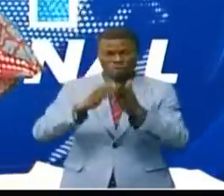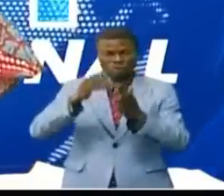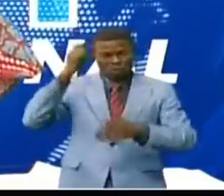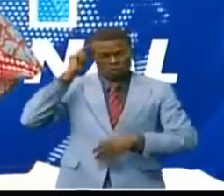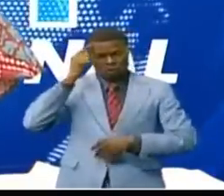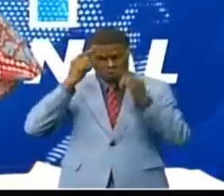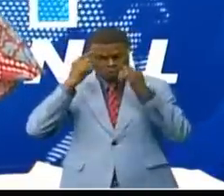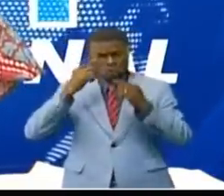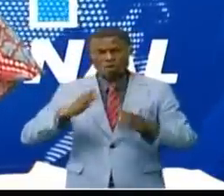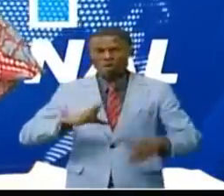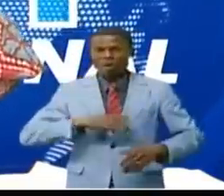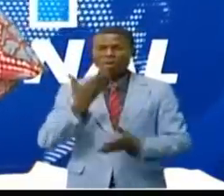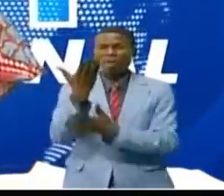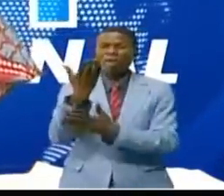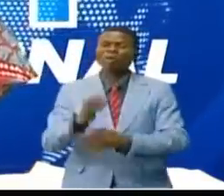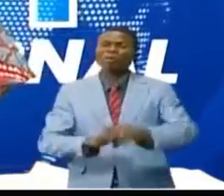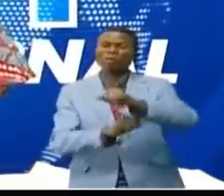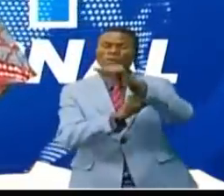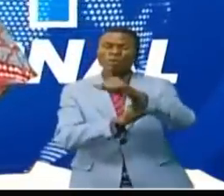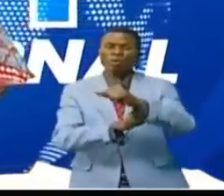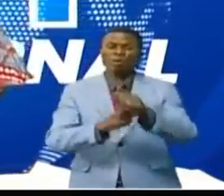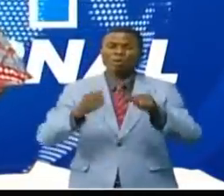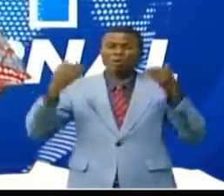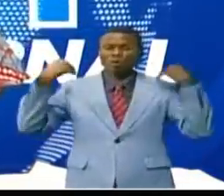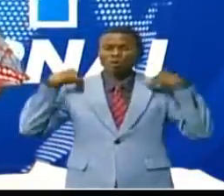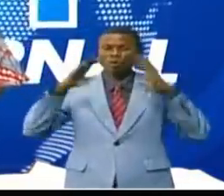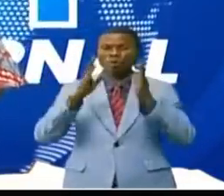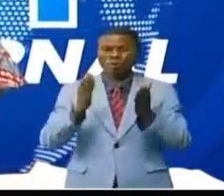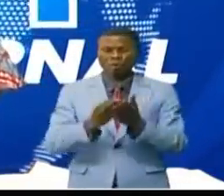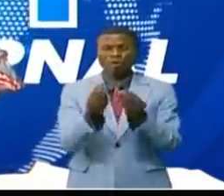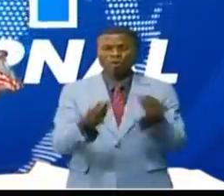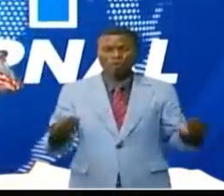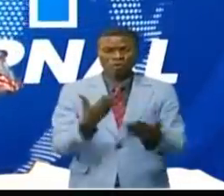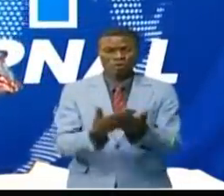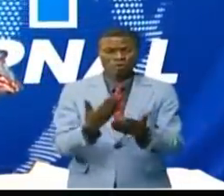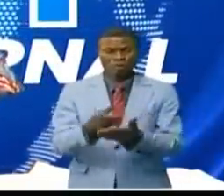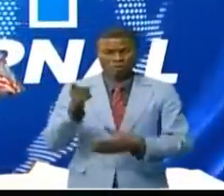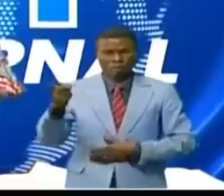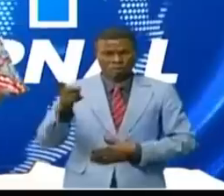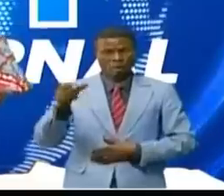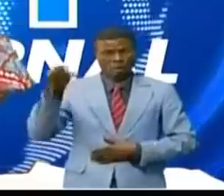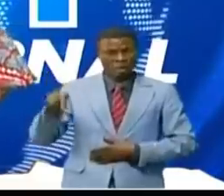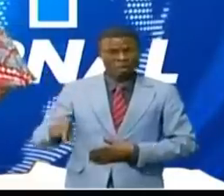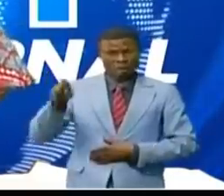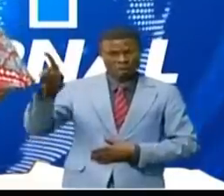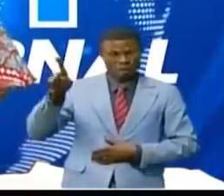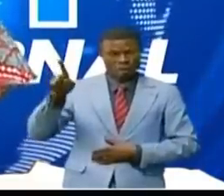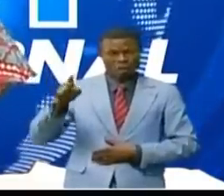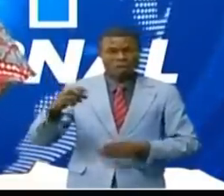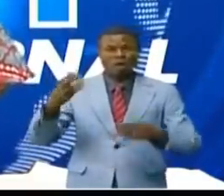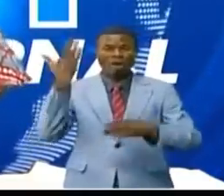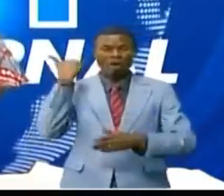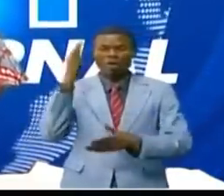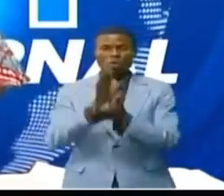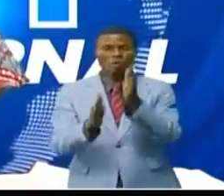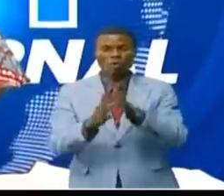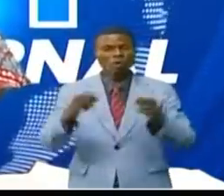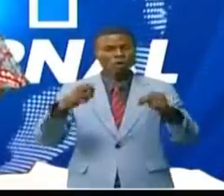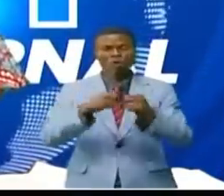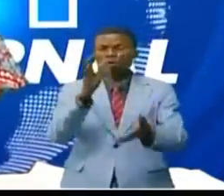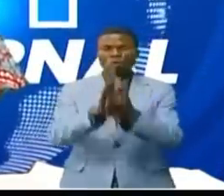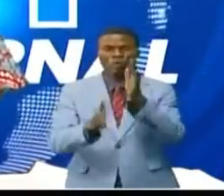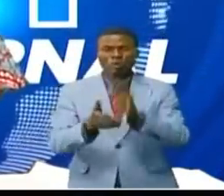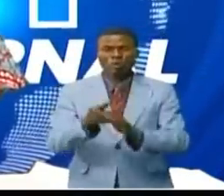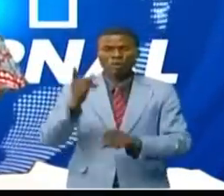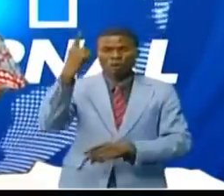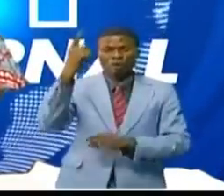lance un SOS auprès du pouvoir public pour que la solution soit trouvée dans ce milieu où il n'y a ni eau ni électricité. Un